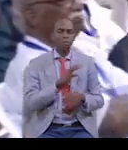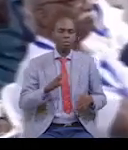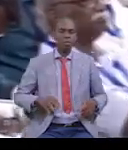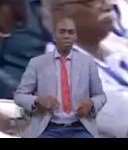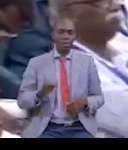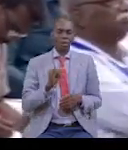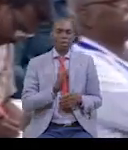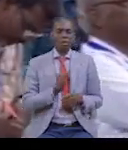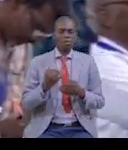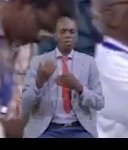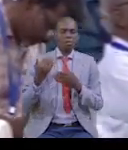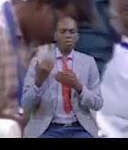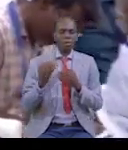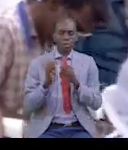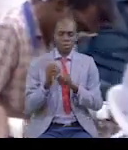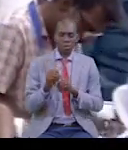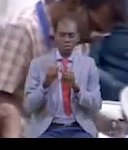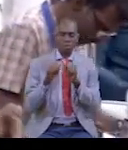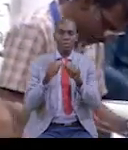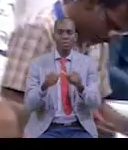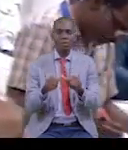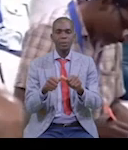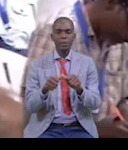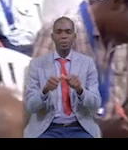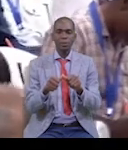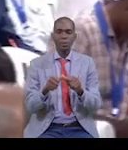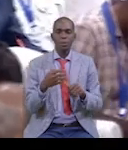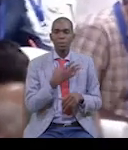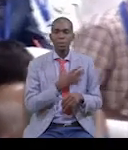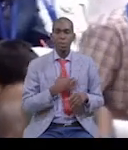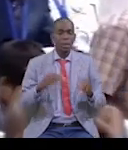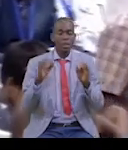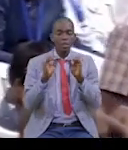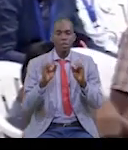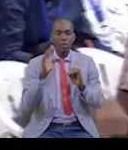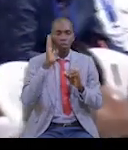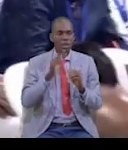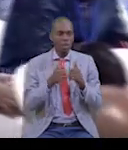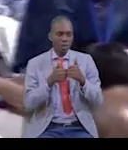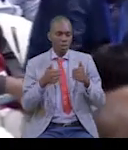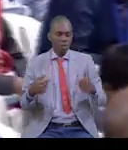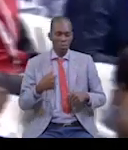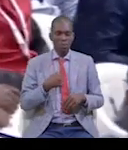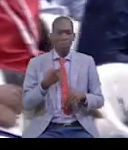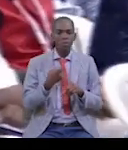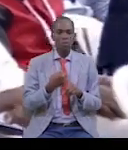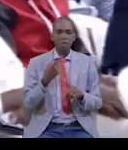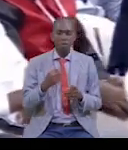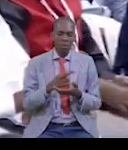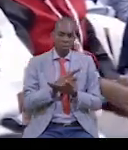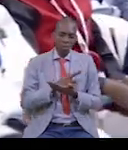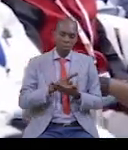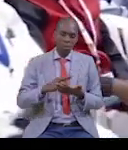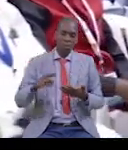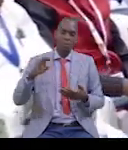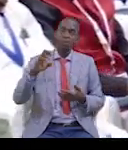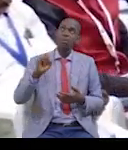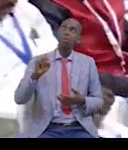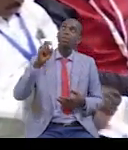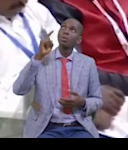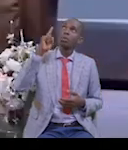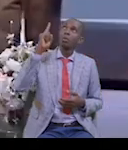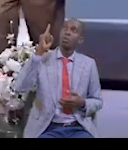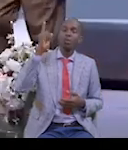I hold on. నేను చేపట్టుకునే ఉంటాను. Nothing will separate me from the righteous one. నీతిగల వాని